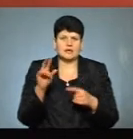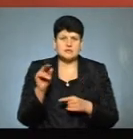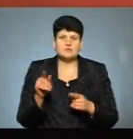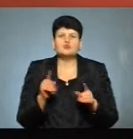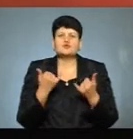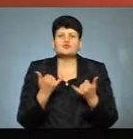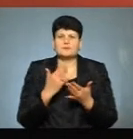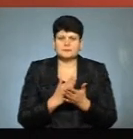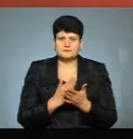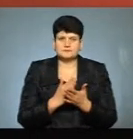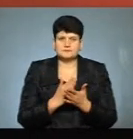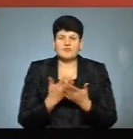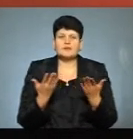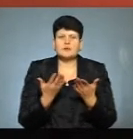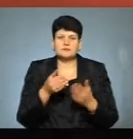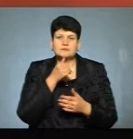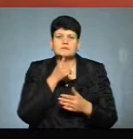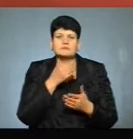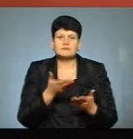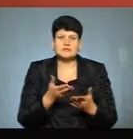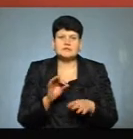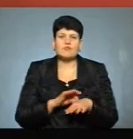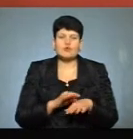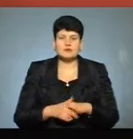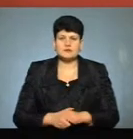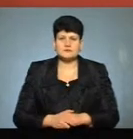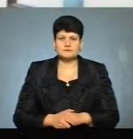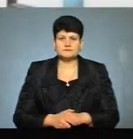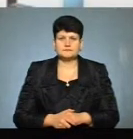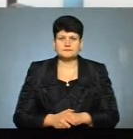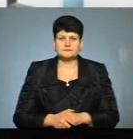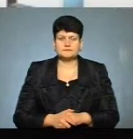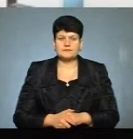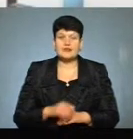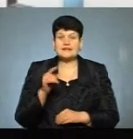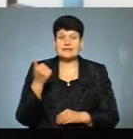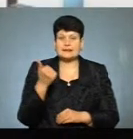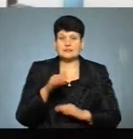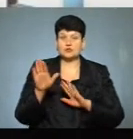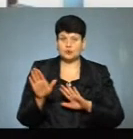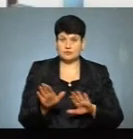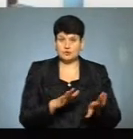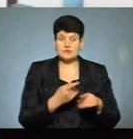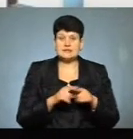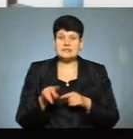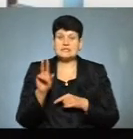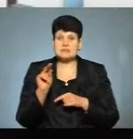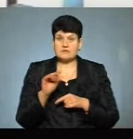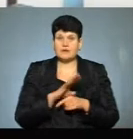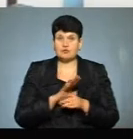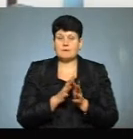яких вимірах ви вимірюєте захворюваність? За тиждень, що минув, цифра ця стала